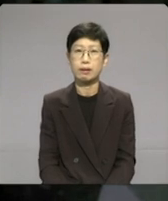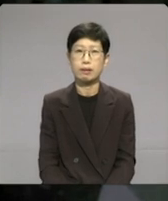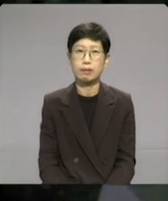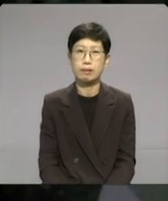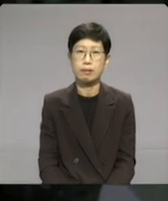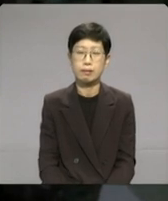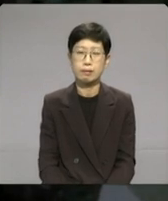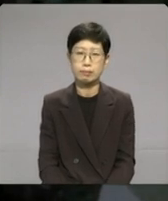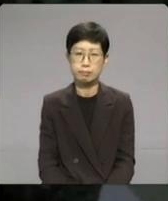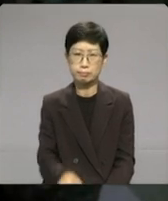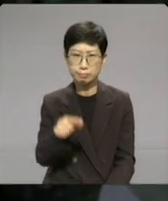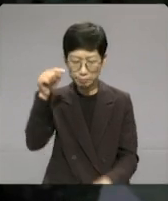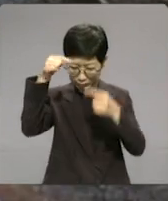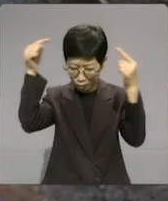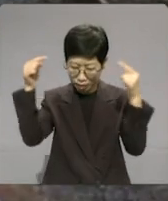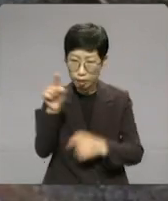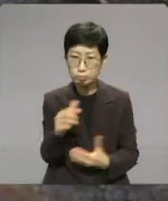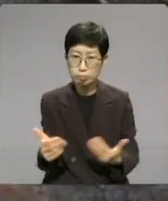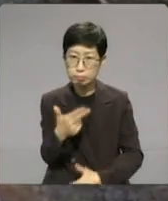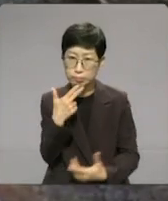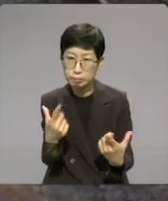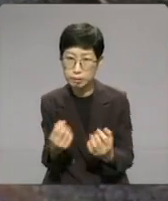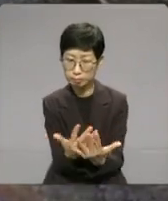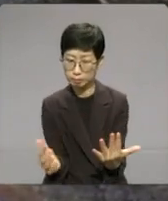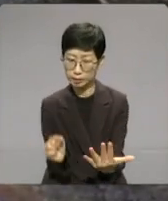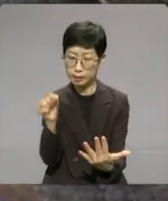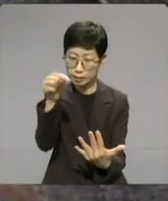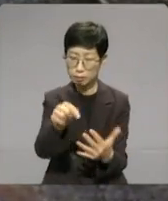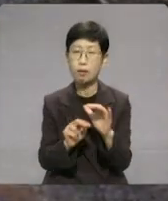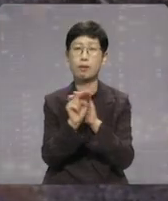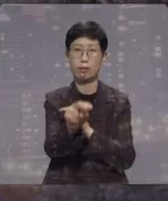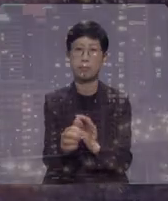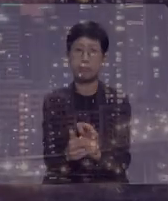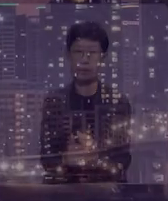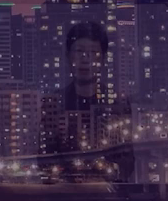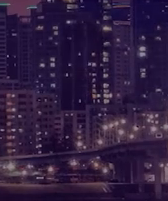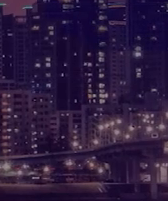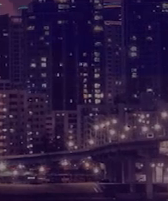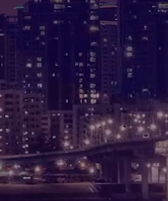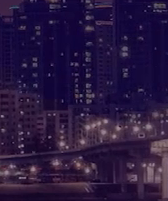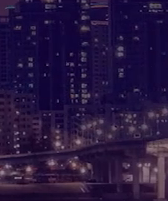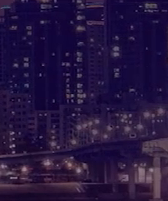빚어졌습니다 코알라는 아무 일 없다는 듯 울타리를 넘어 숲으로 탈출했다고 하네요